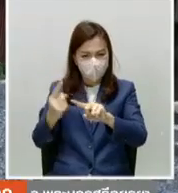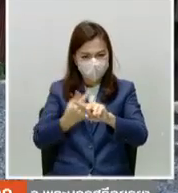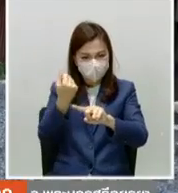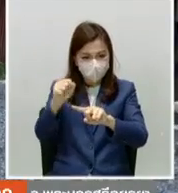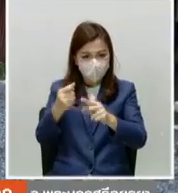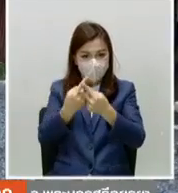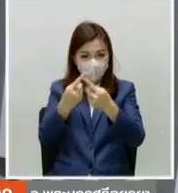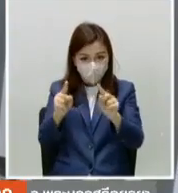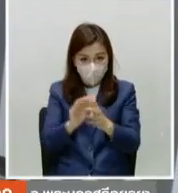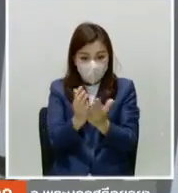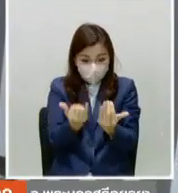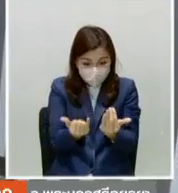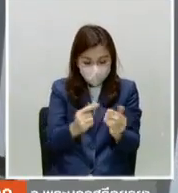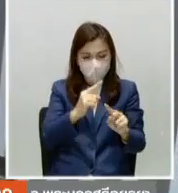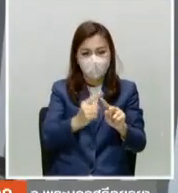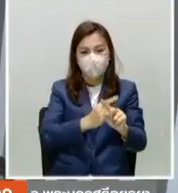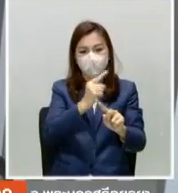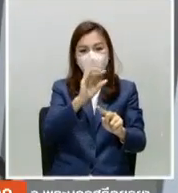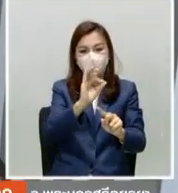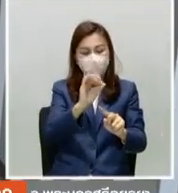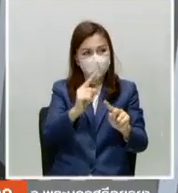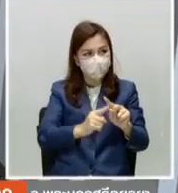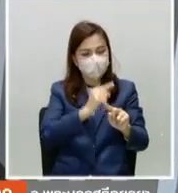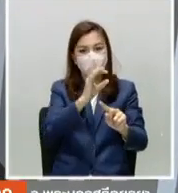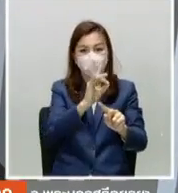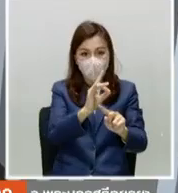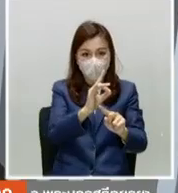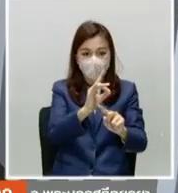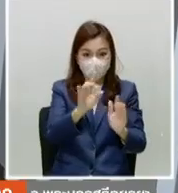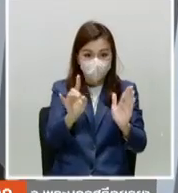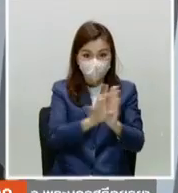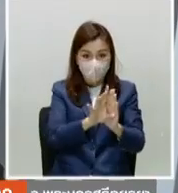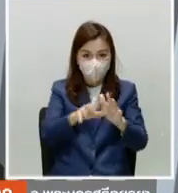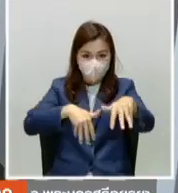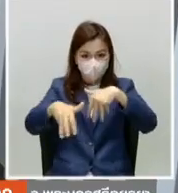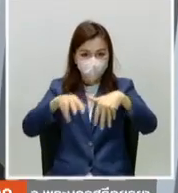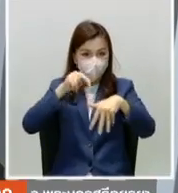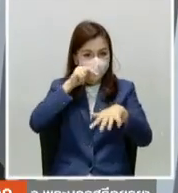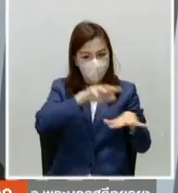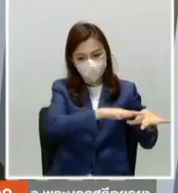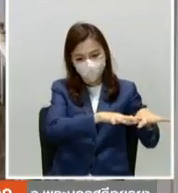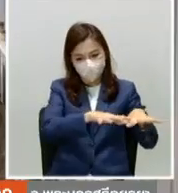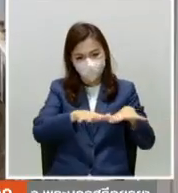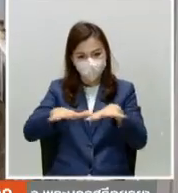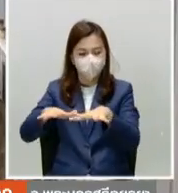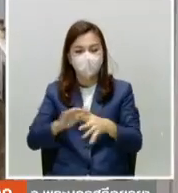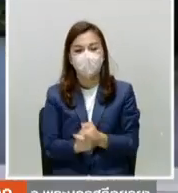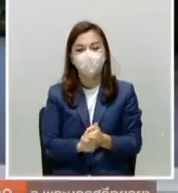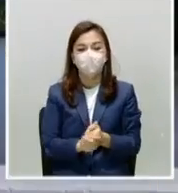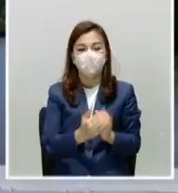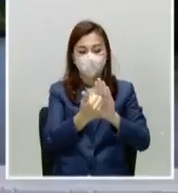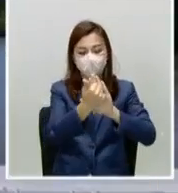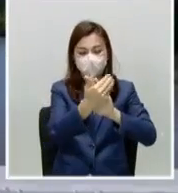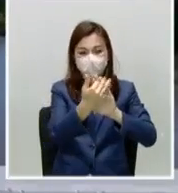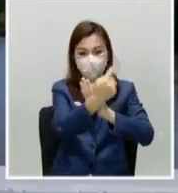แต่นี่นะครับน้ำมาตั้งแต่ปลายเดือนสิงหาคมจนล่าสุดทะลักเข้ามาถึงชุมชนแบบนี้แล้วล่ะครับไปที่โซนอีสานกันบ้